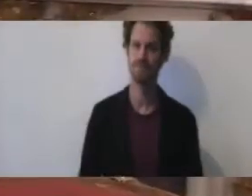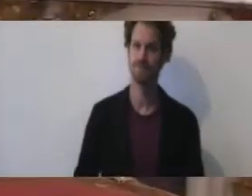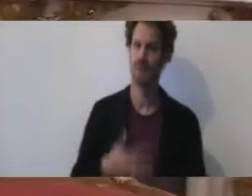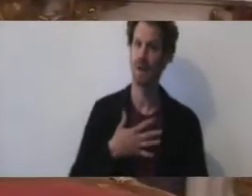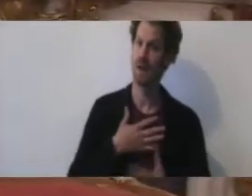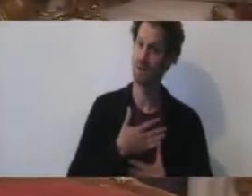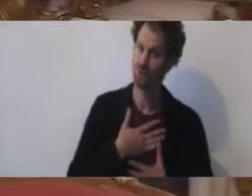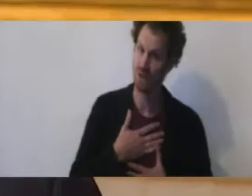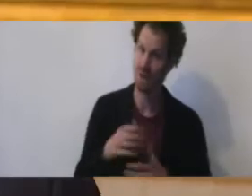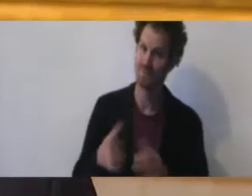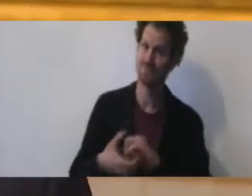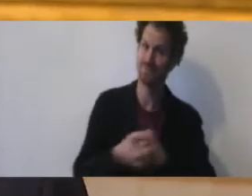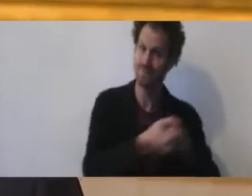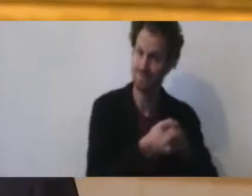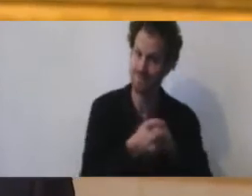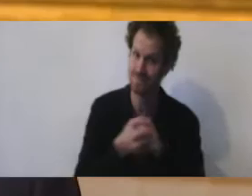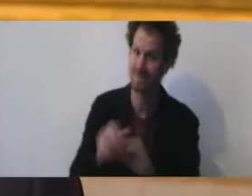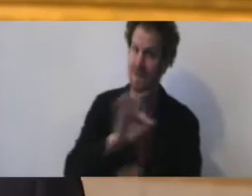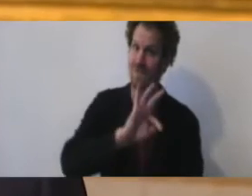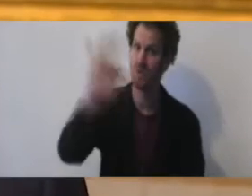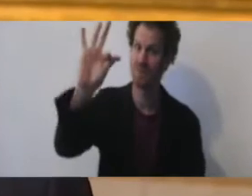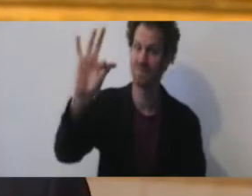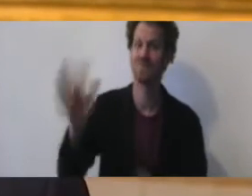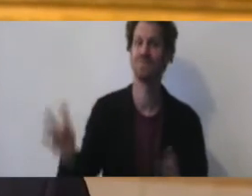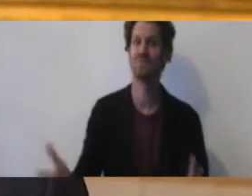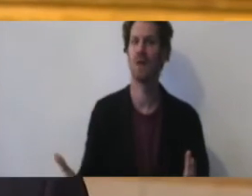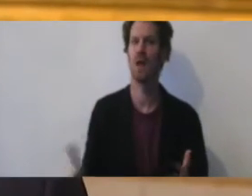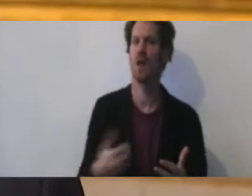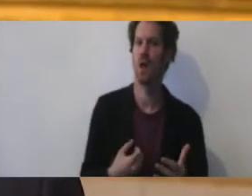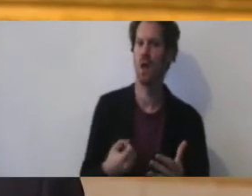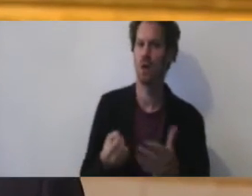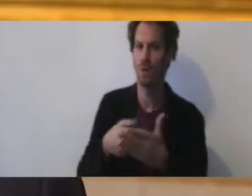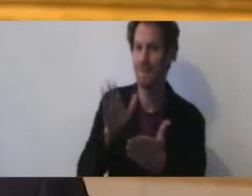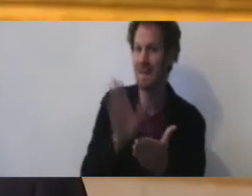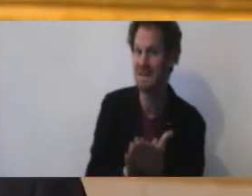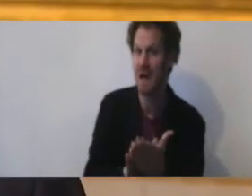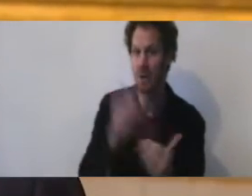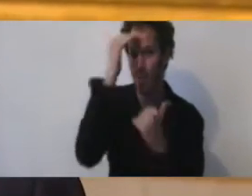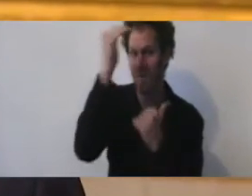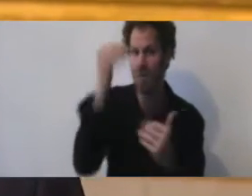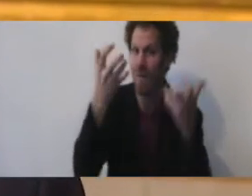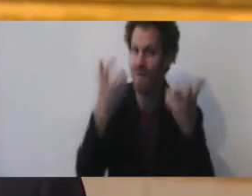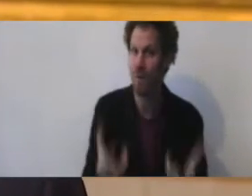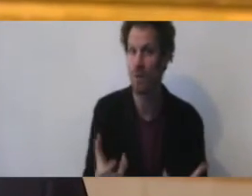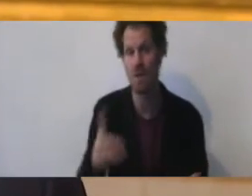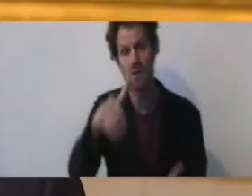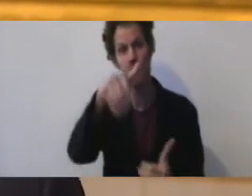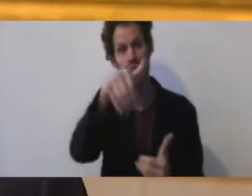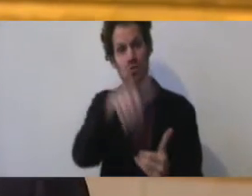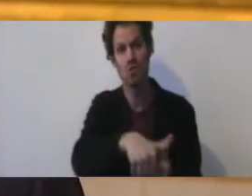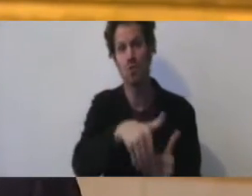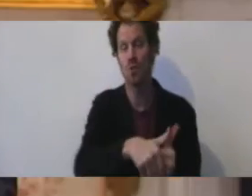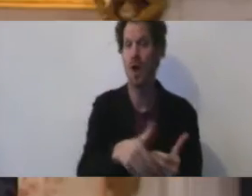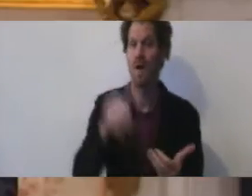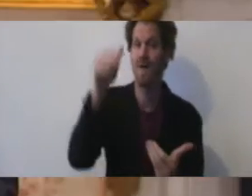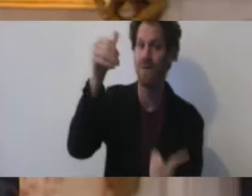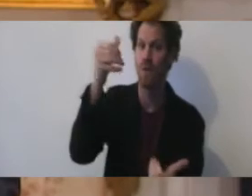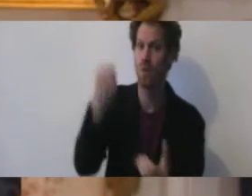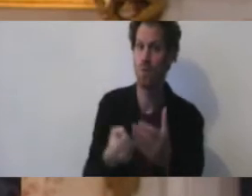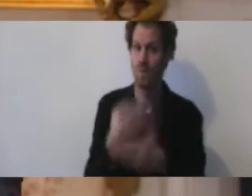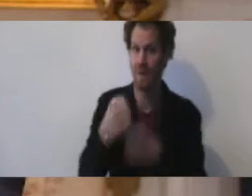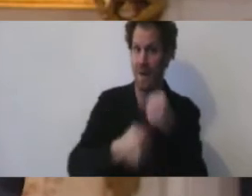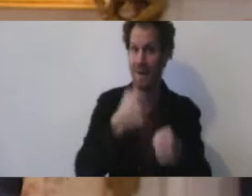mes chers compatriotes c'est un message de confiance et de volonté que je vous adresse ce soir en vous présentant mes vœux pour la nouvelle